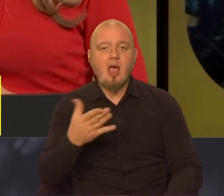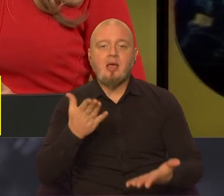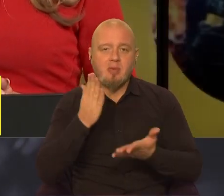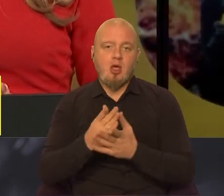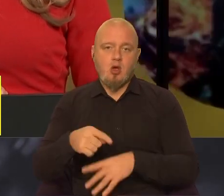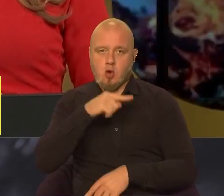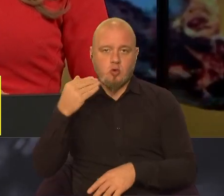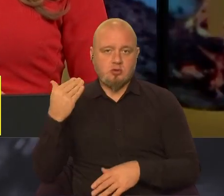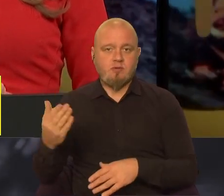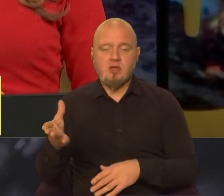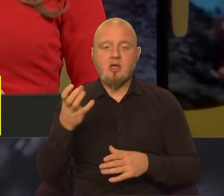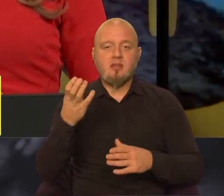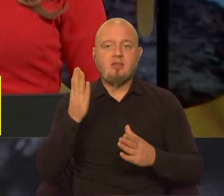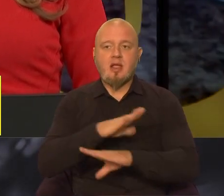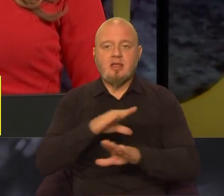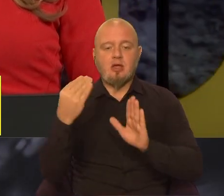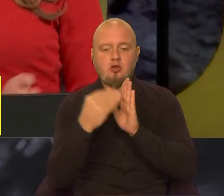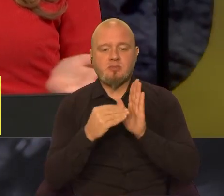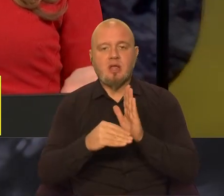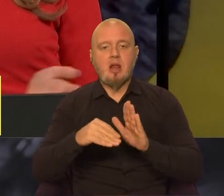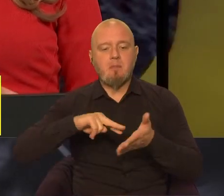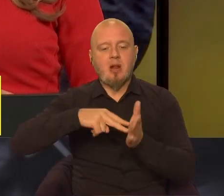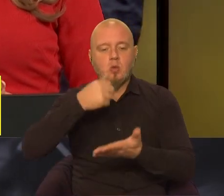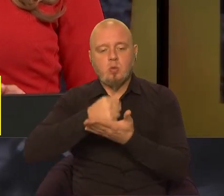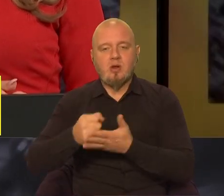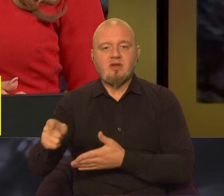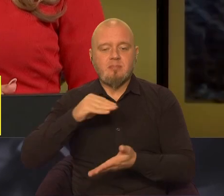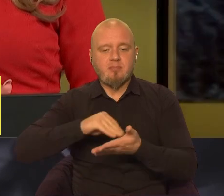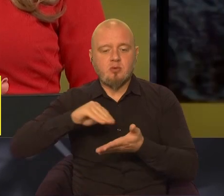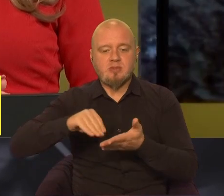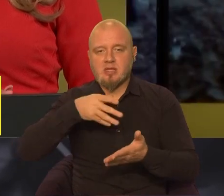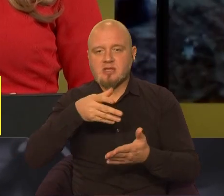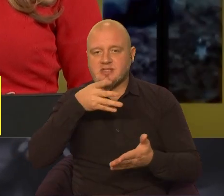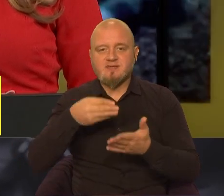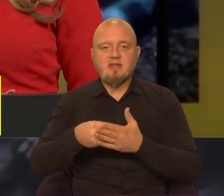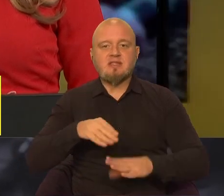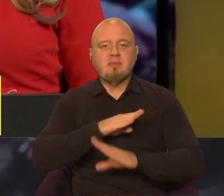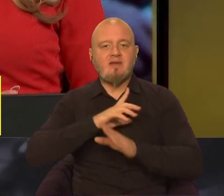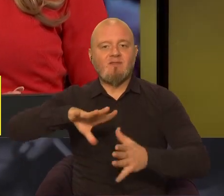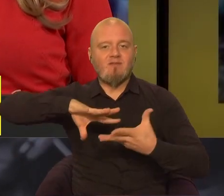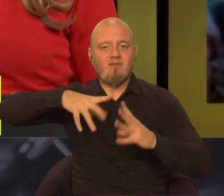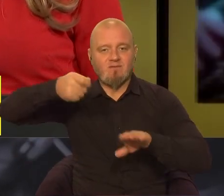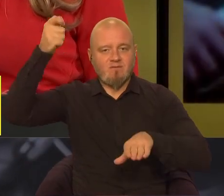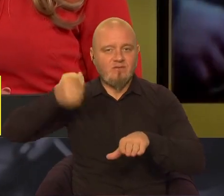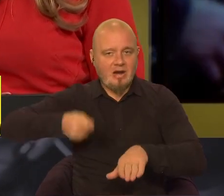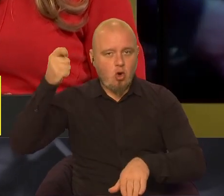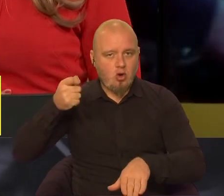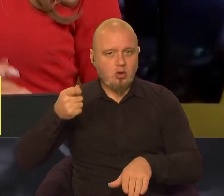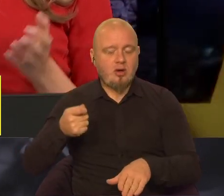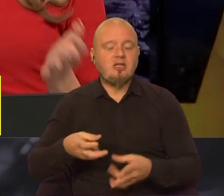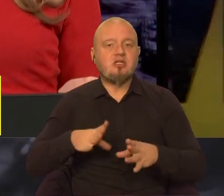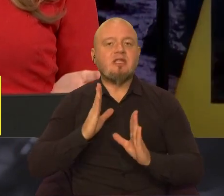план ударів, вони ще й розписали свій смертний вирок, а нашим захисникам і захисницям лишилось тільки втілити цей смертний вирок в